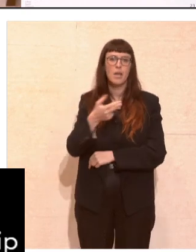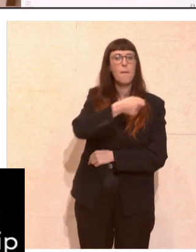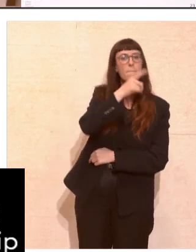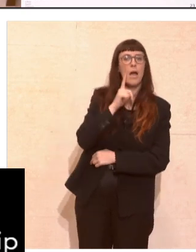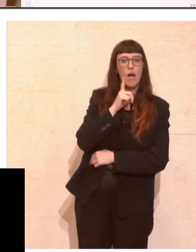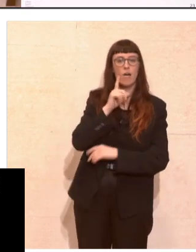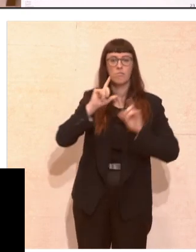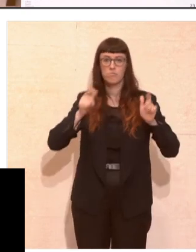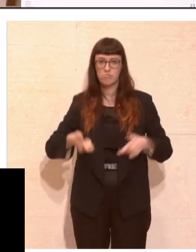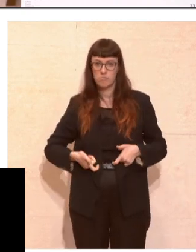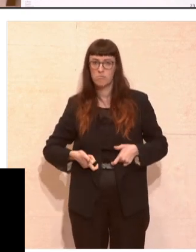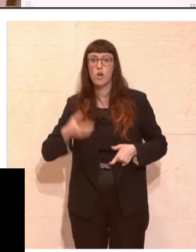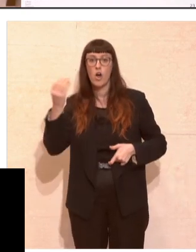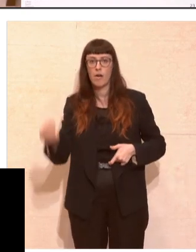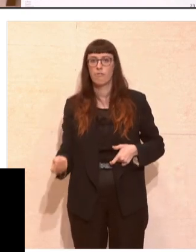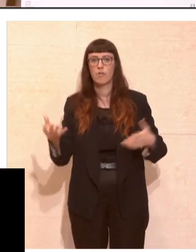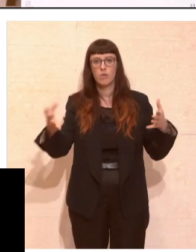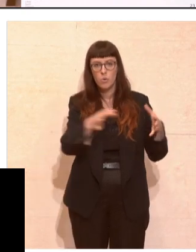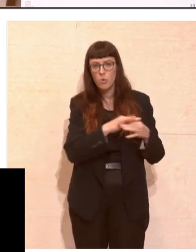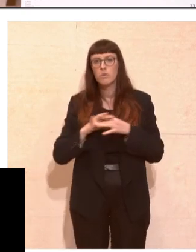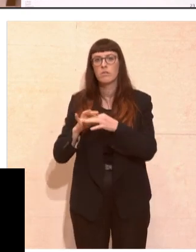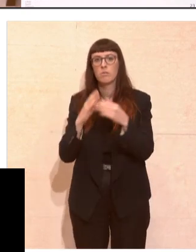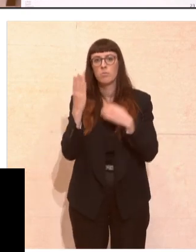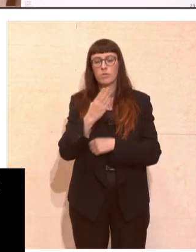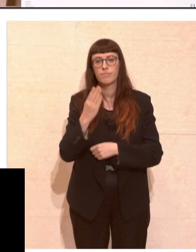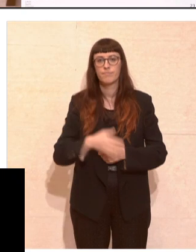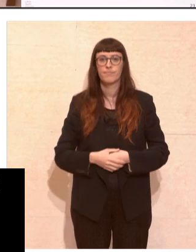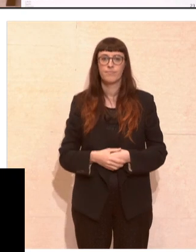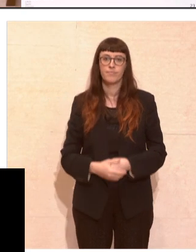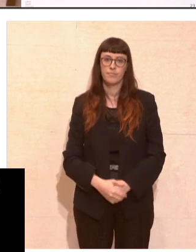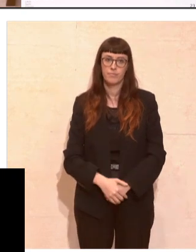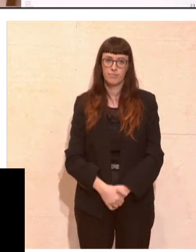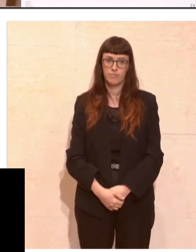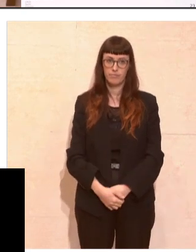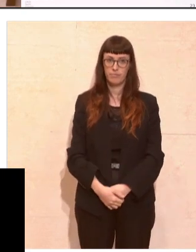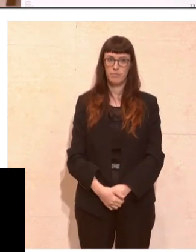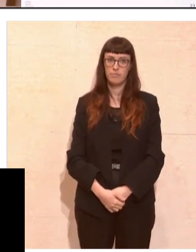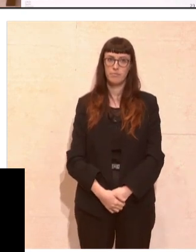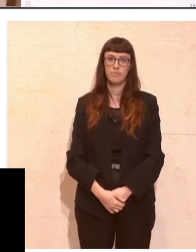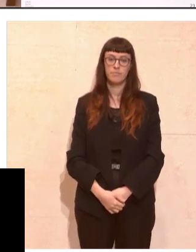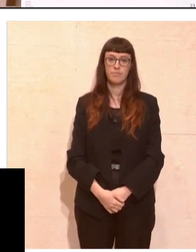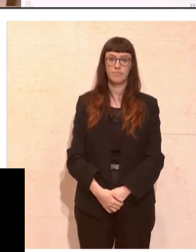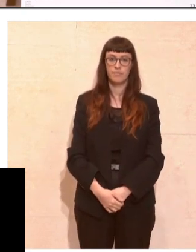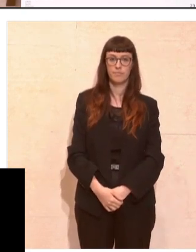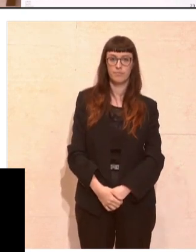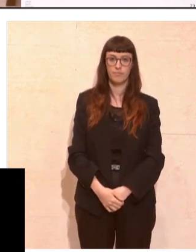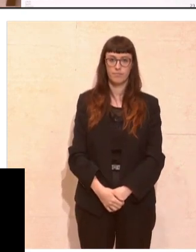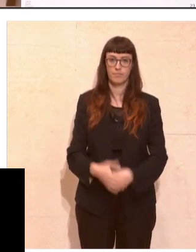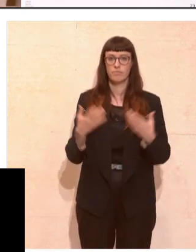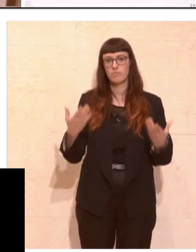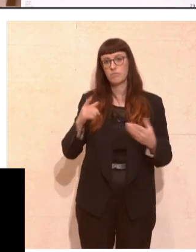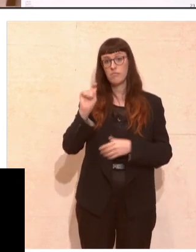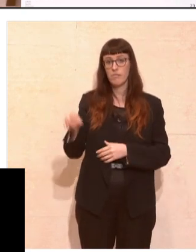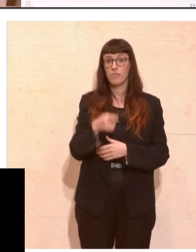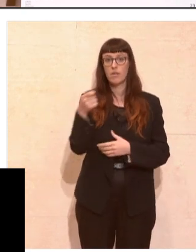pas. Pour faire des changements, évidemment. Et quand on regarde les études de la méga grosse